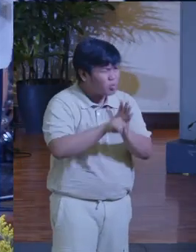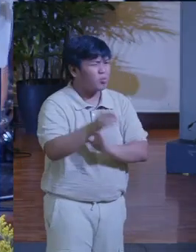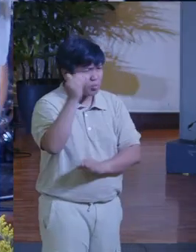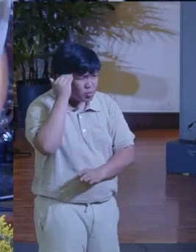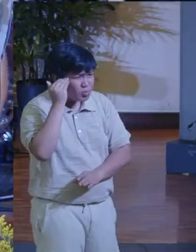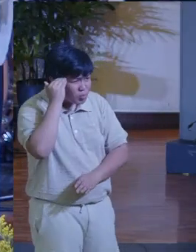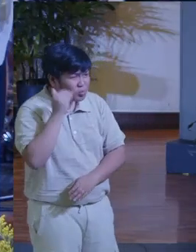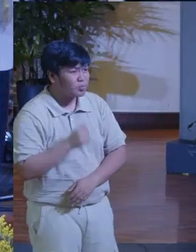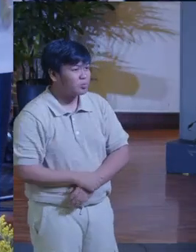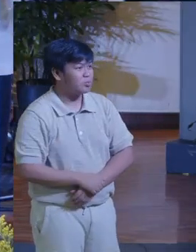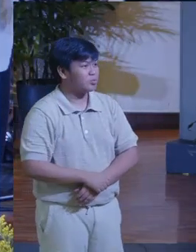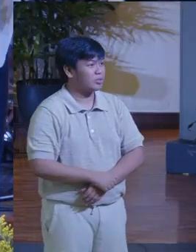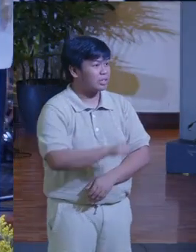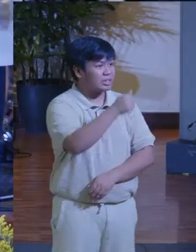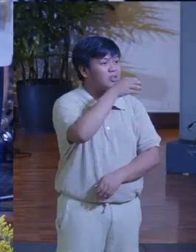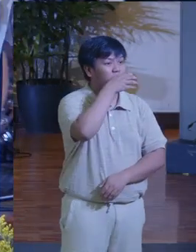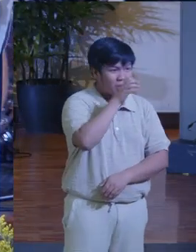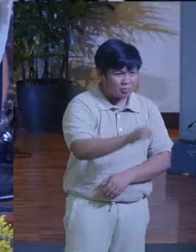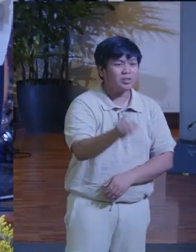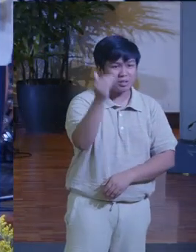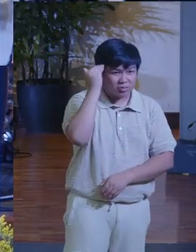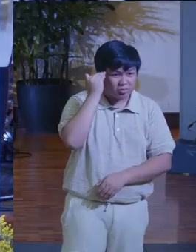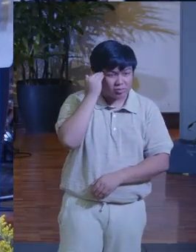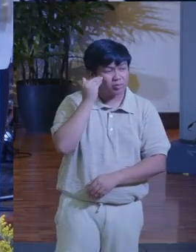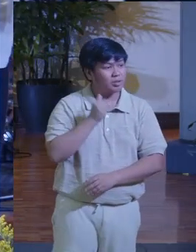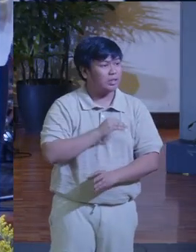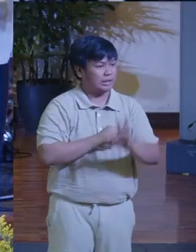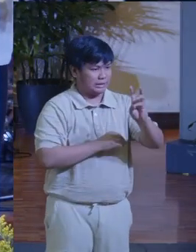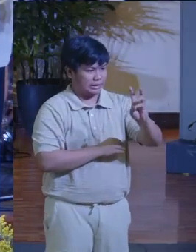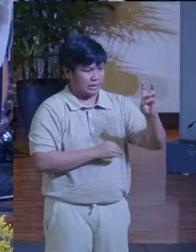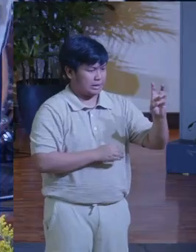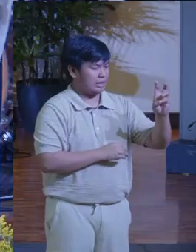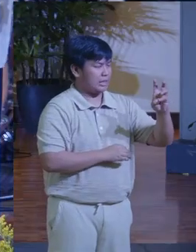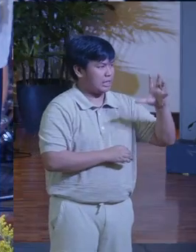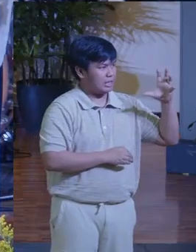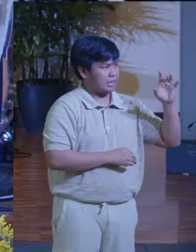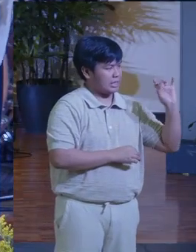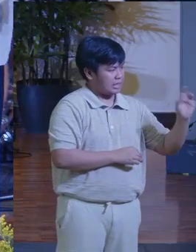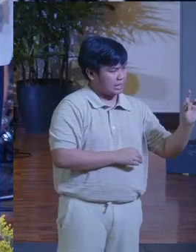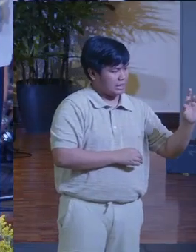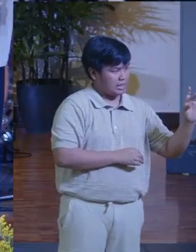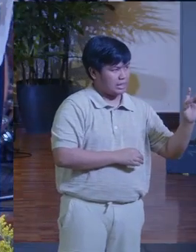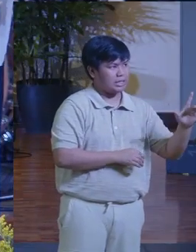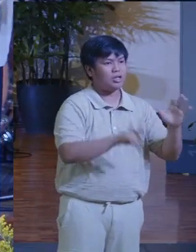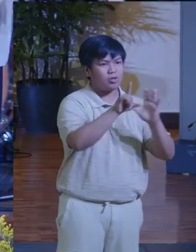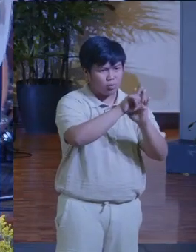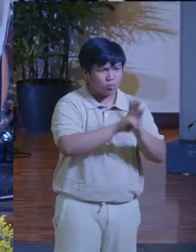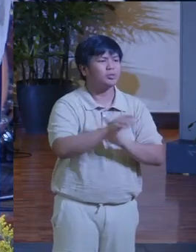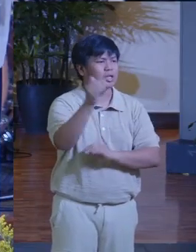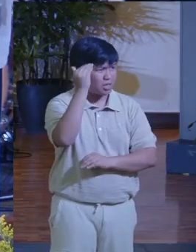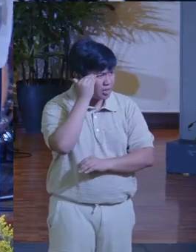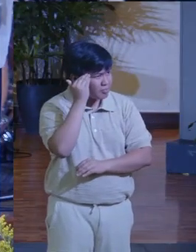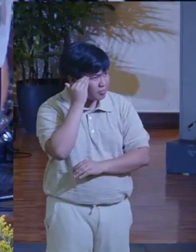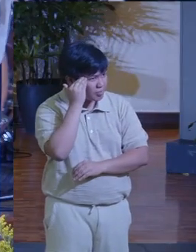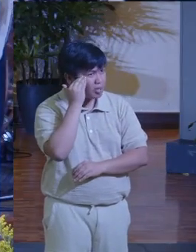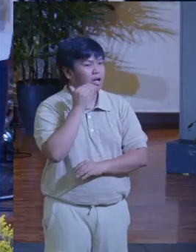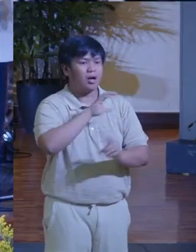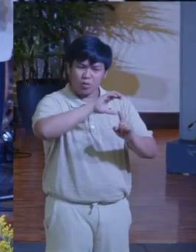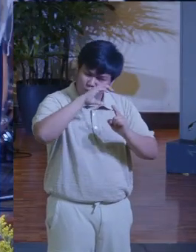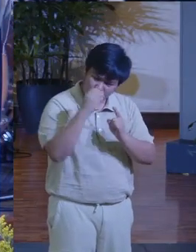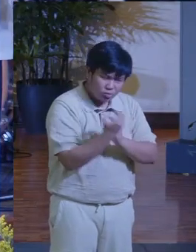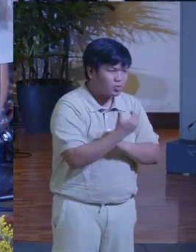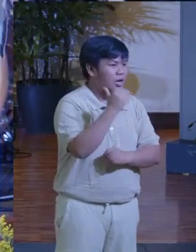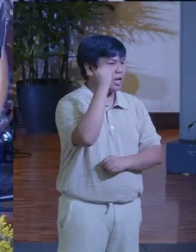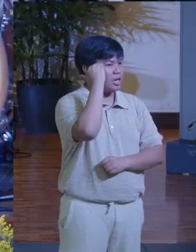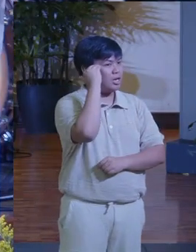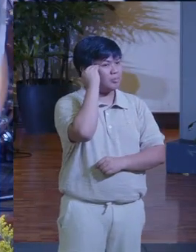Alam natin ang kautusan ni Moises. Alam natin ang Old Testament. Meron tayong batas. And we are